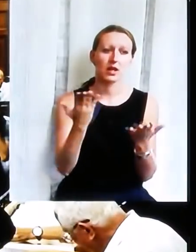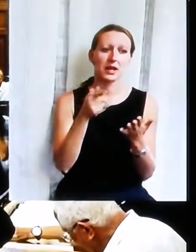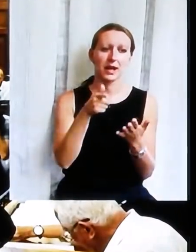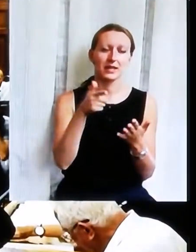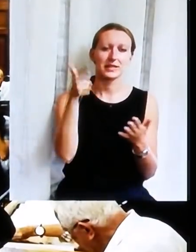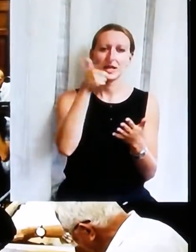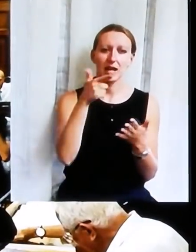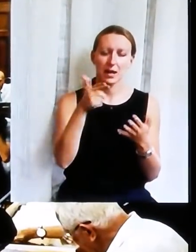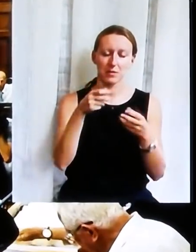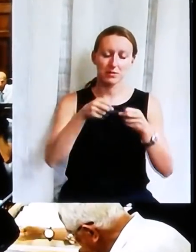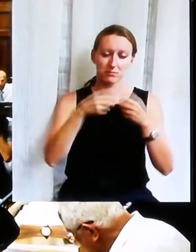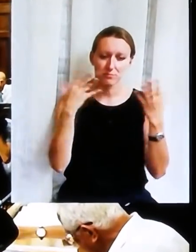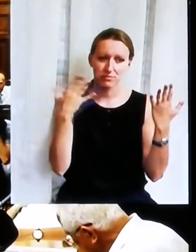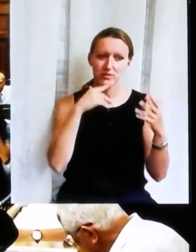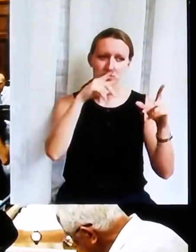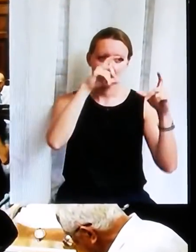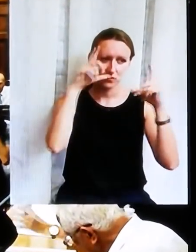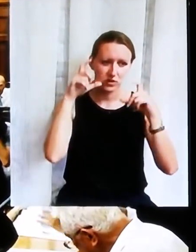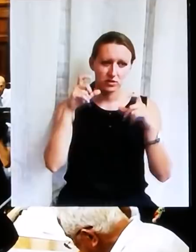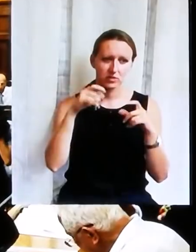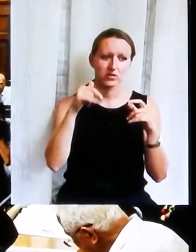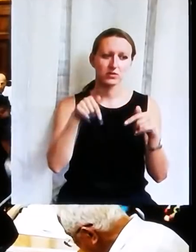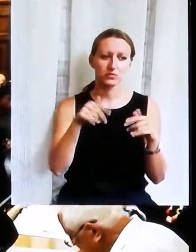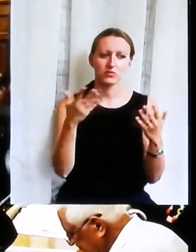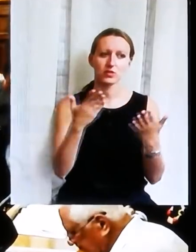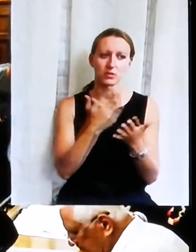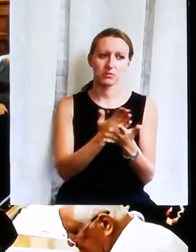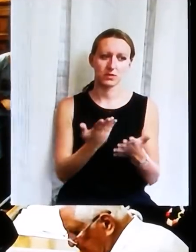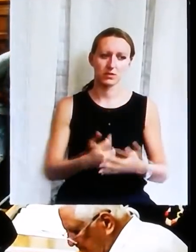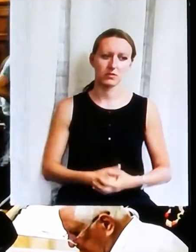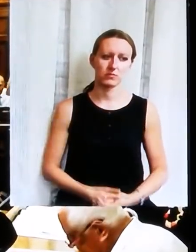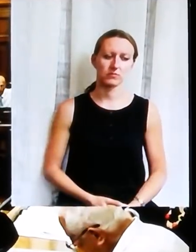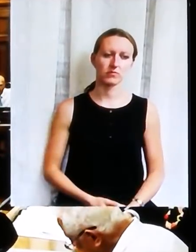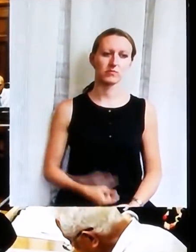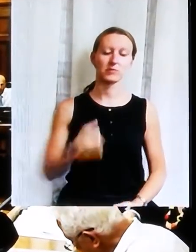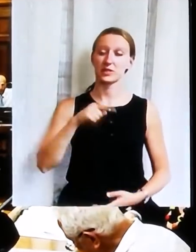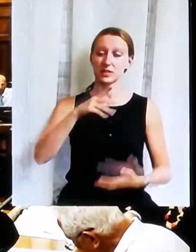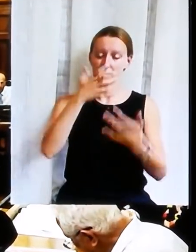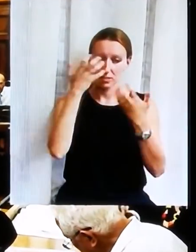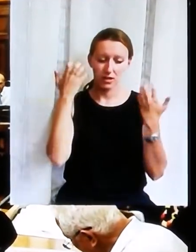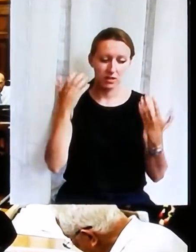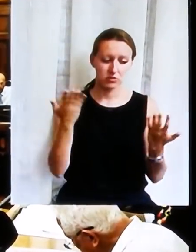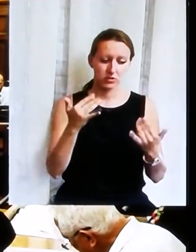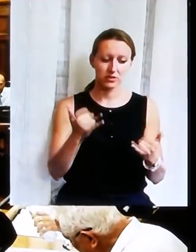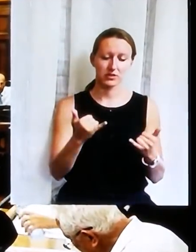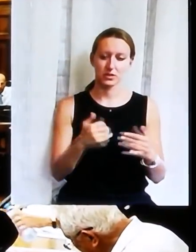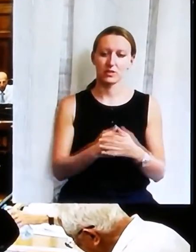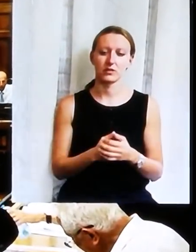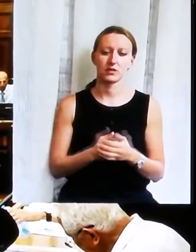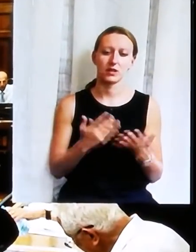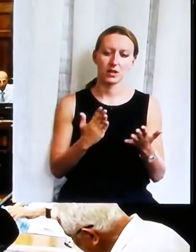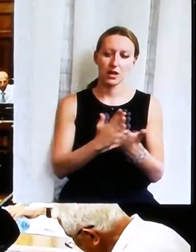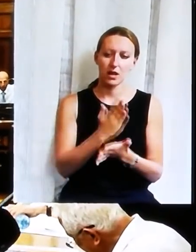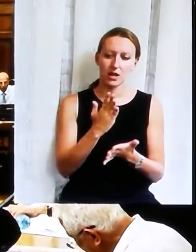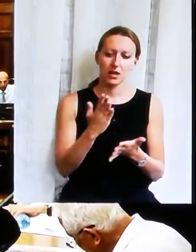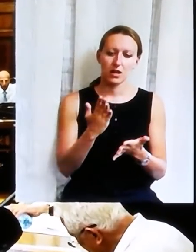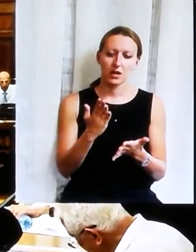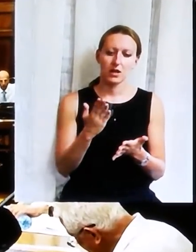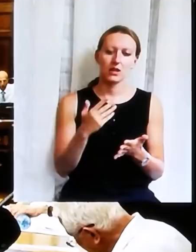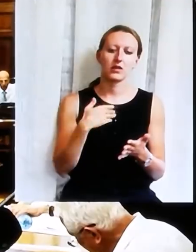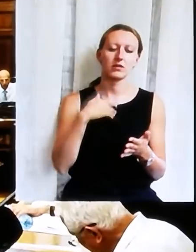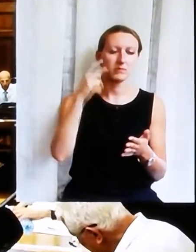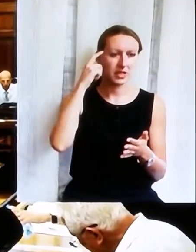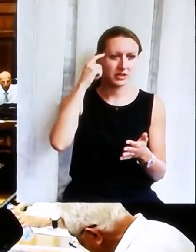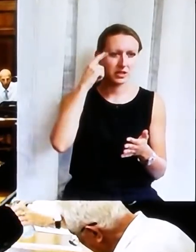trenutku kad su kamere i fotografski aparati ovdje. To meni nije jasno. Međutim, primam